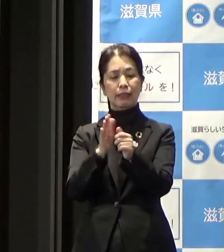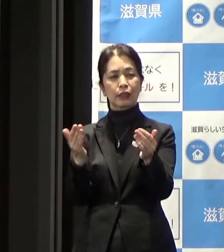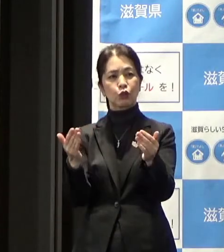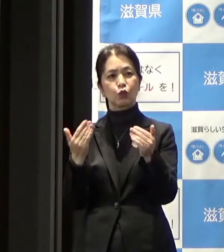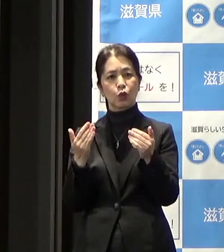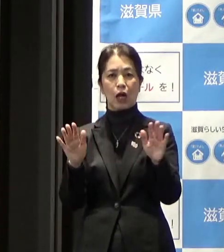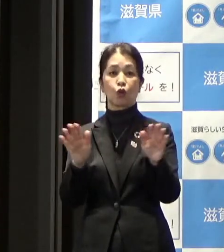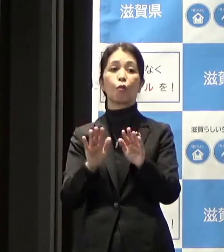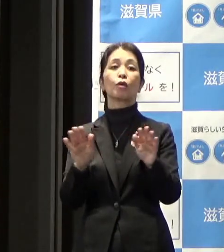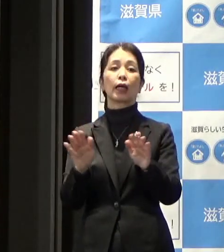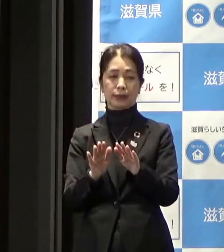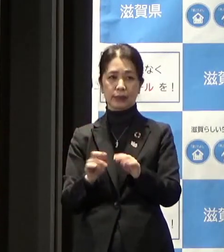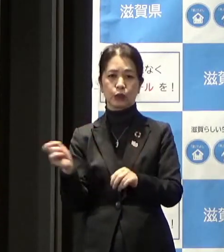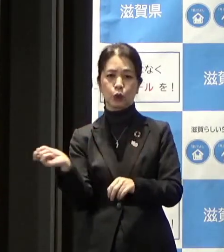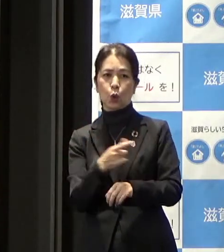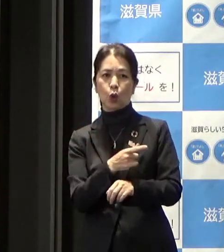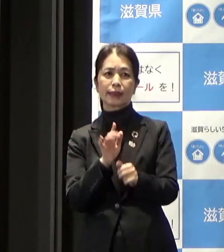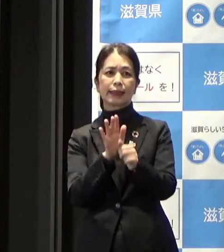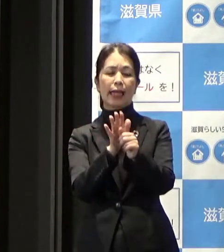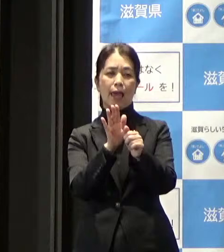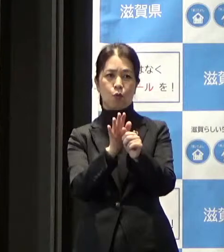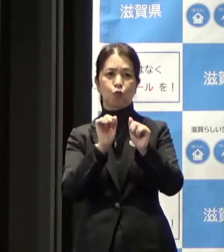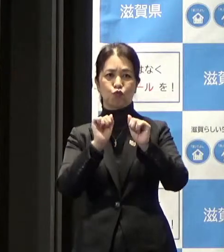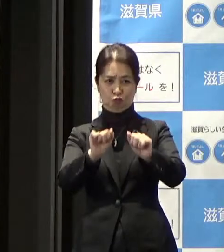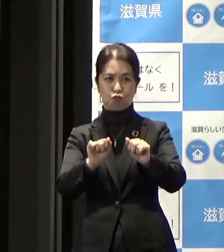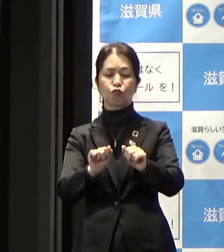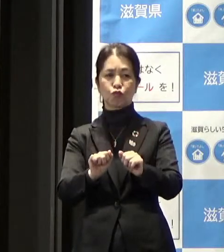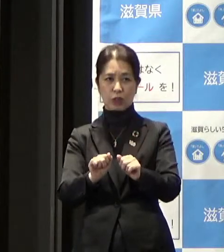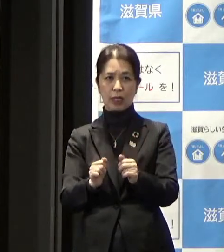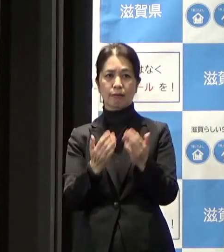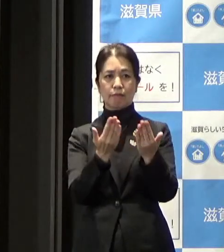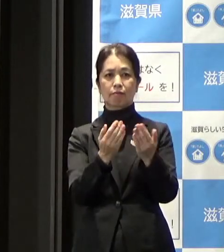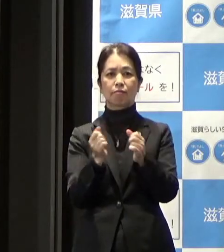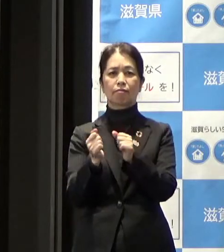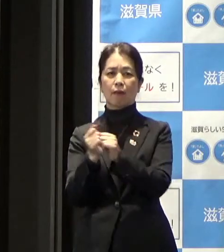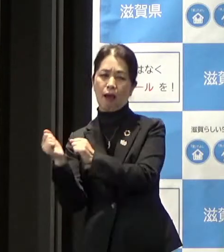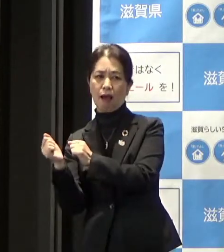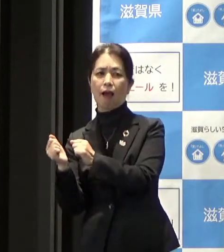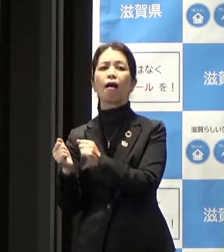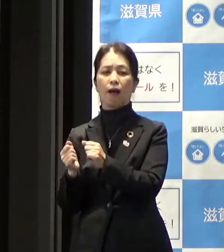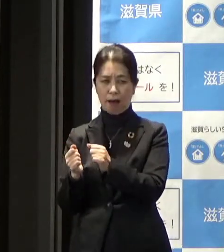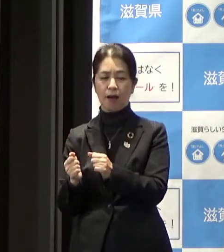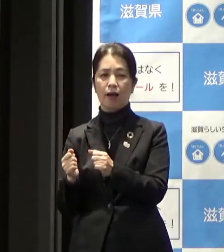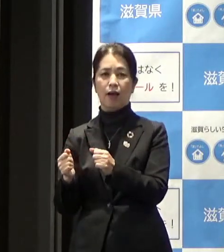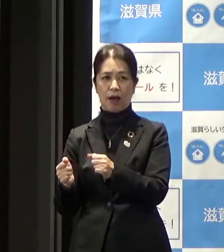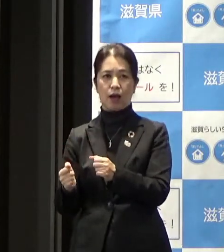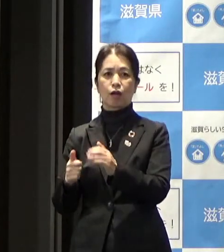早期対応、早期支援を行うとともに、不登校や引きこもり等の支援